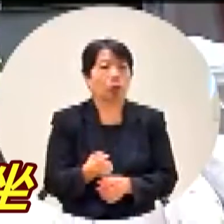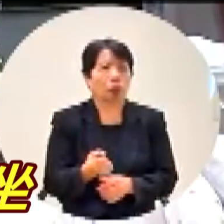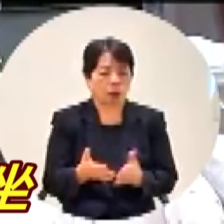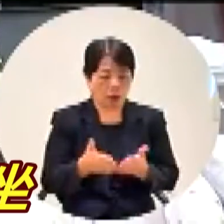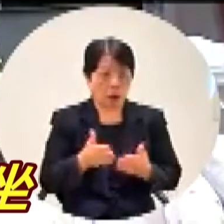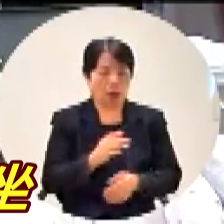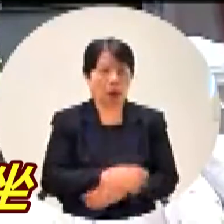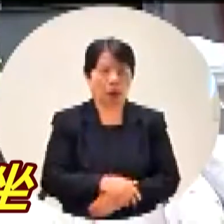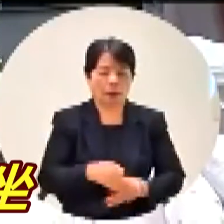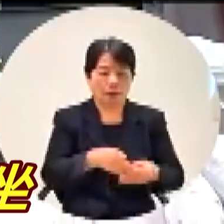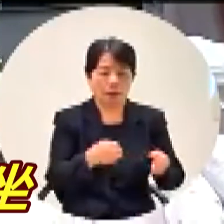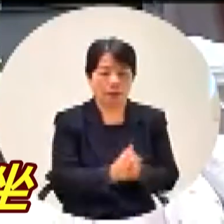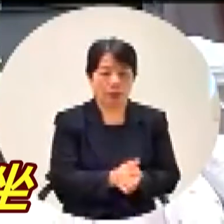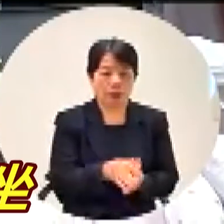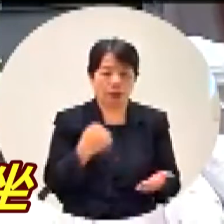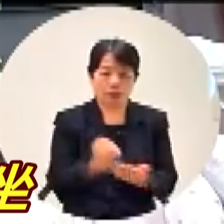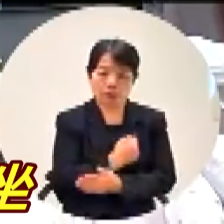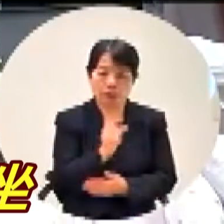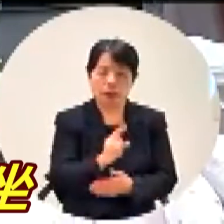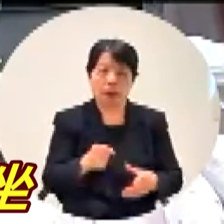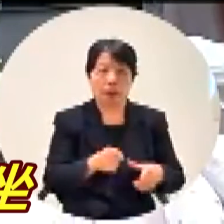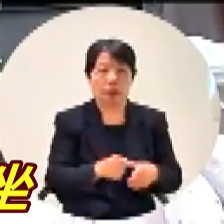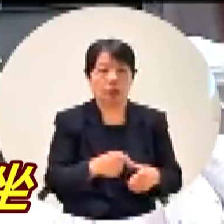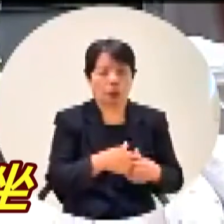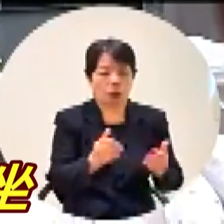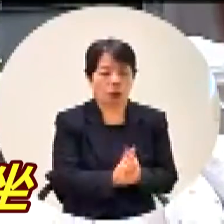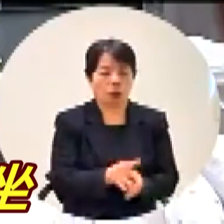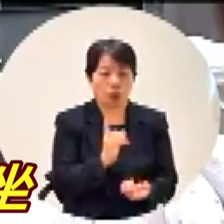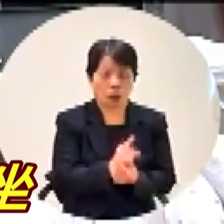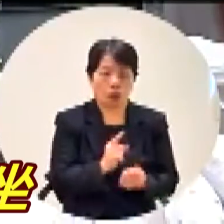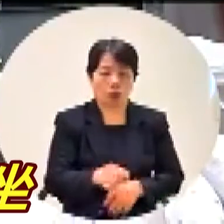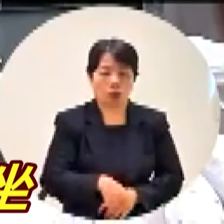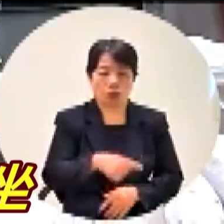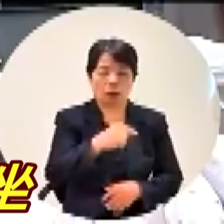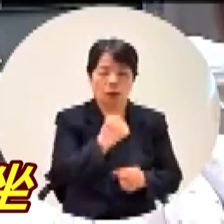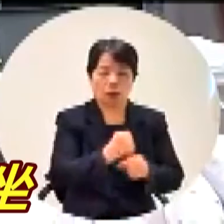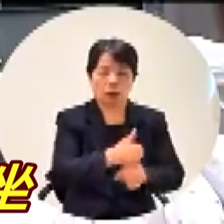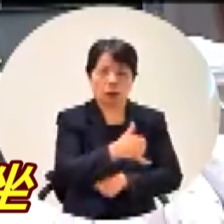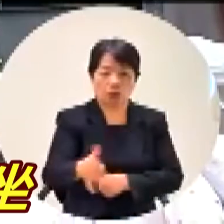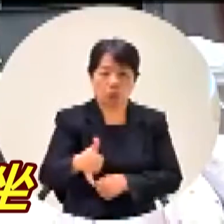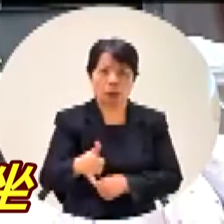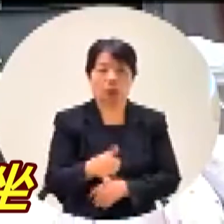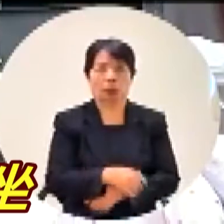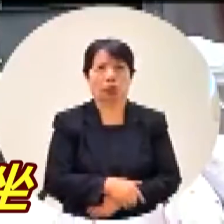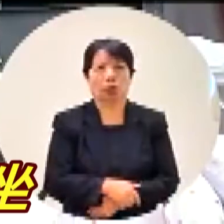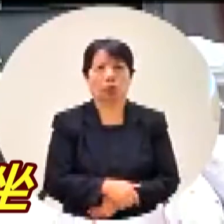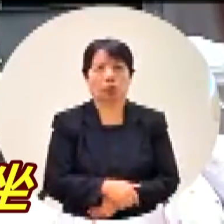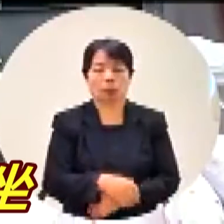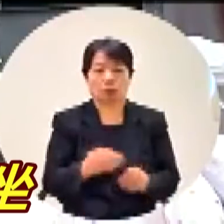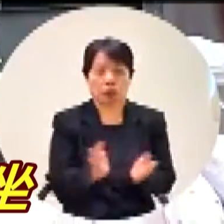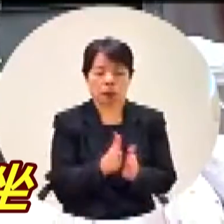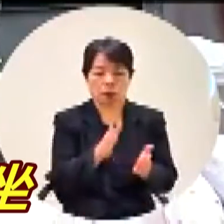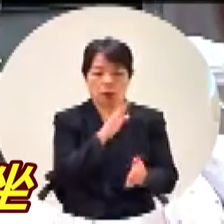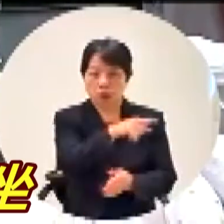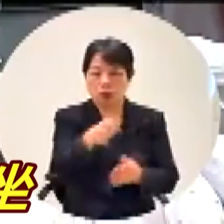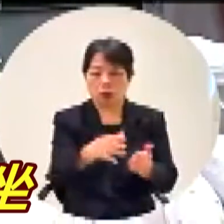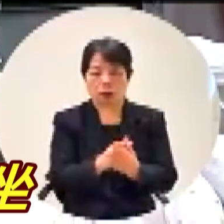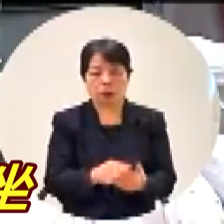马上公务消防还有很多一线的同仁，马上就被当垫背